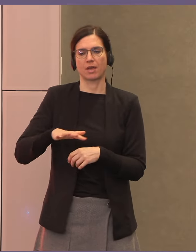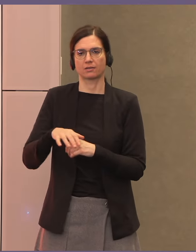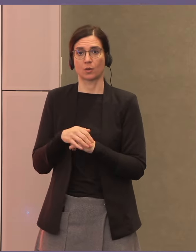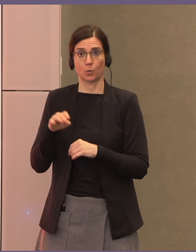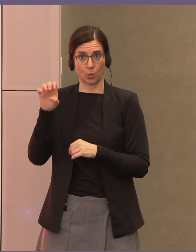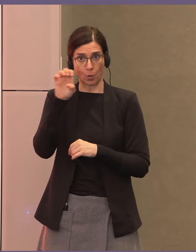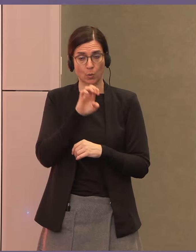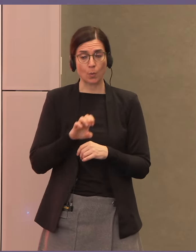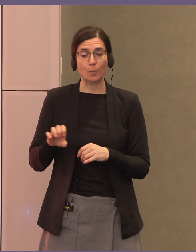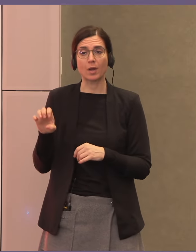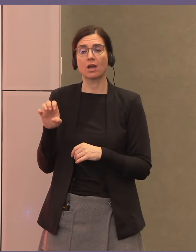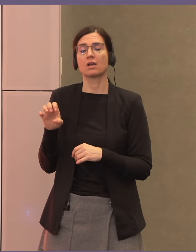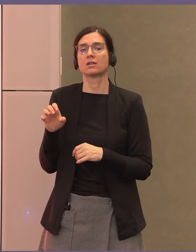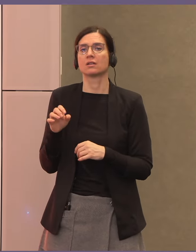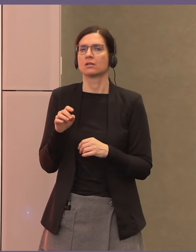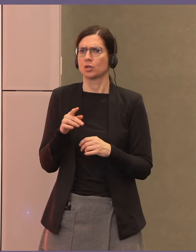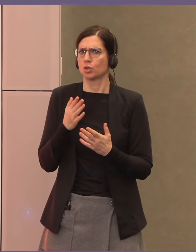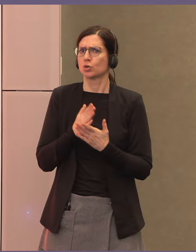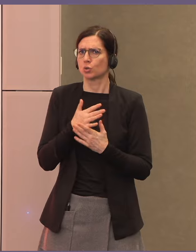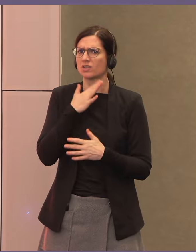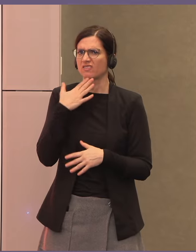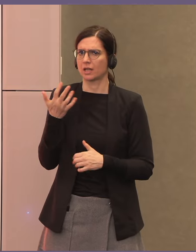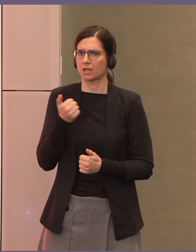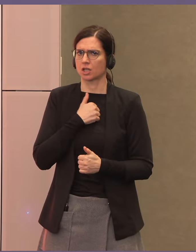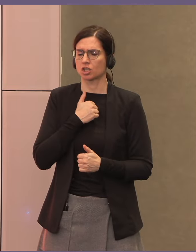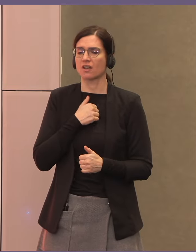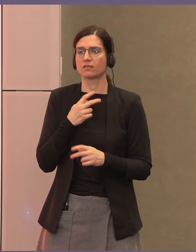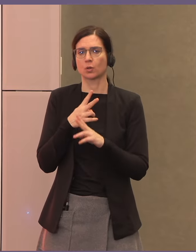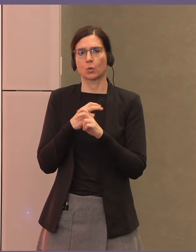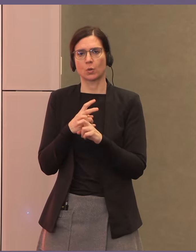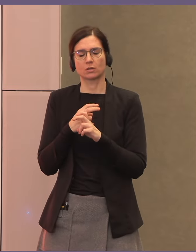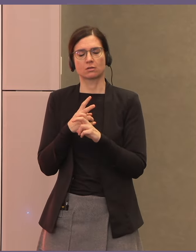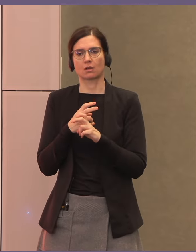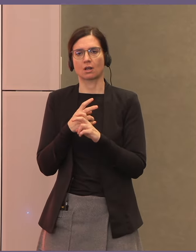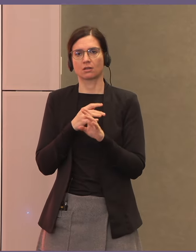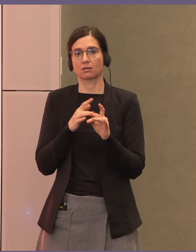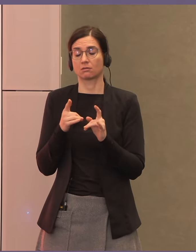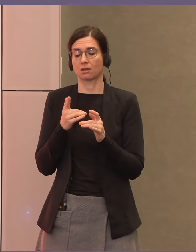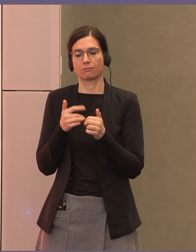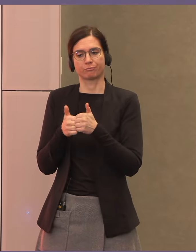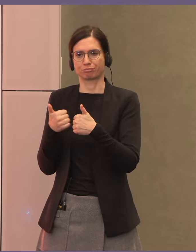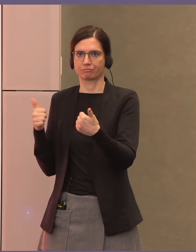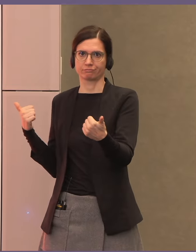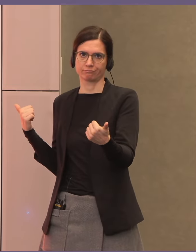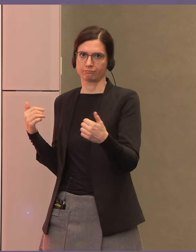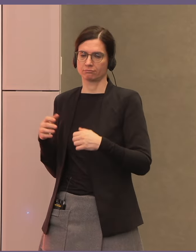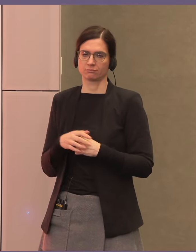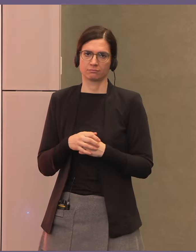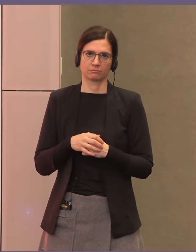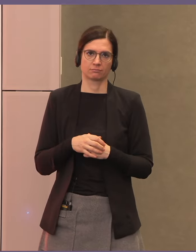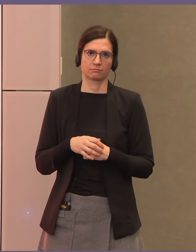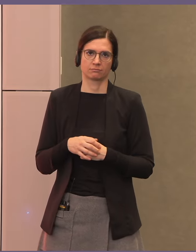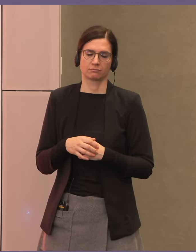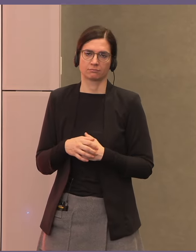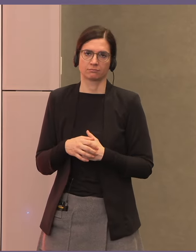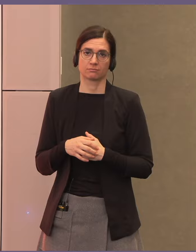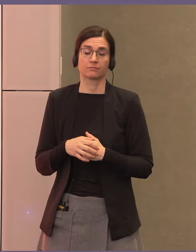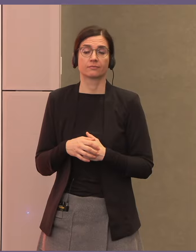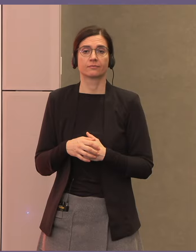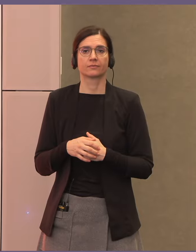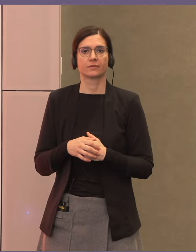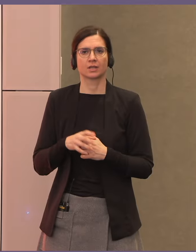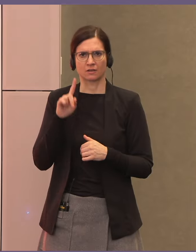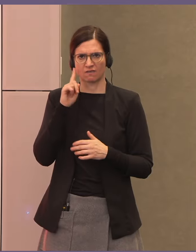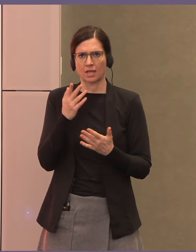auf europäischer Ebene sehr vieles auf den Weg gebracht Österreich ist hier absolut im Verzug wir wissen das natürlich dass